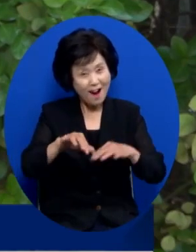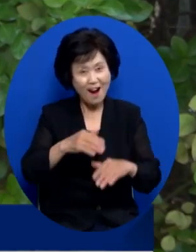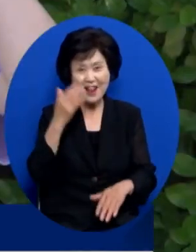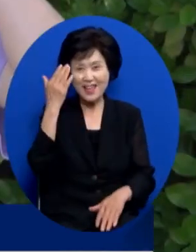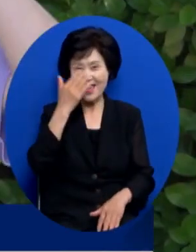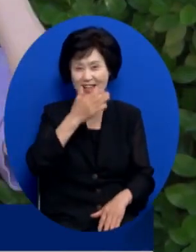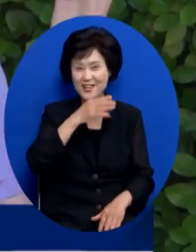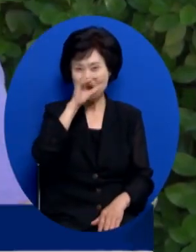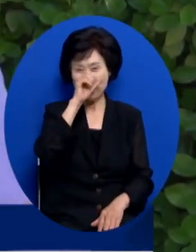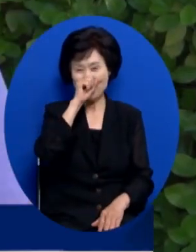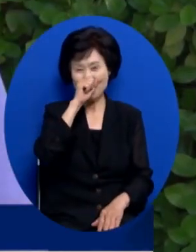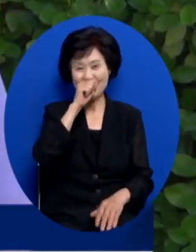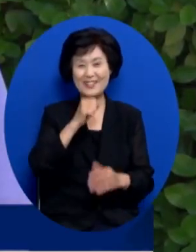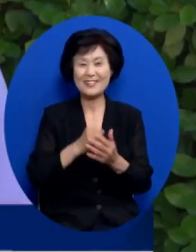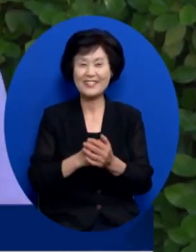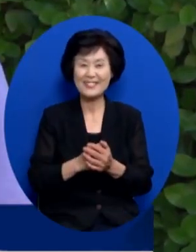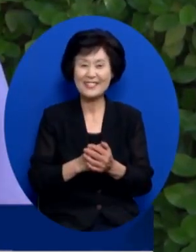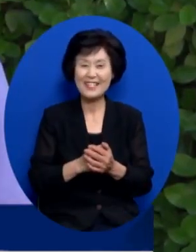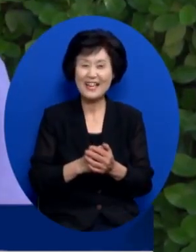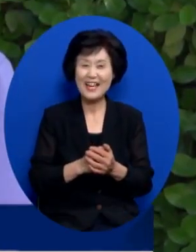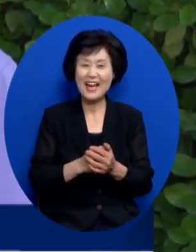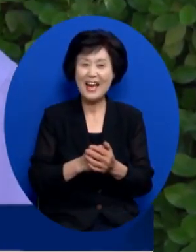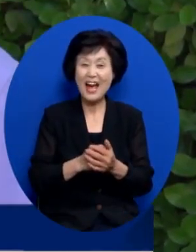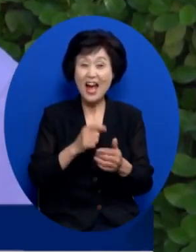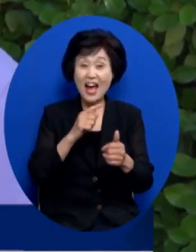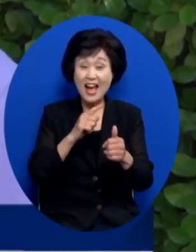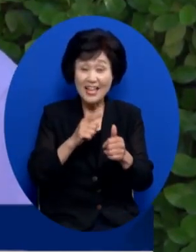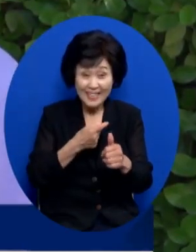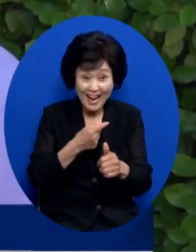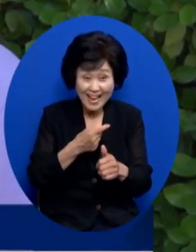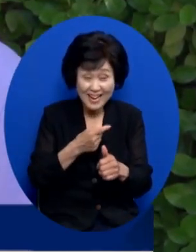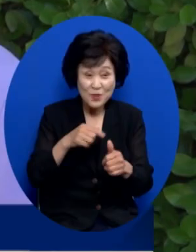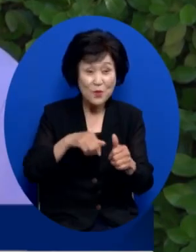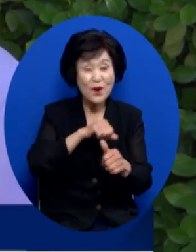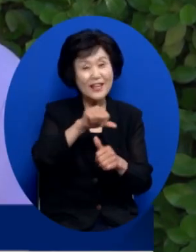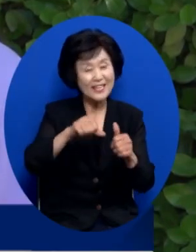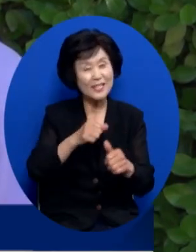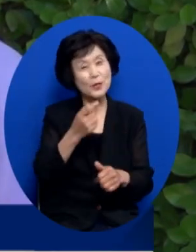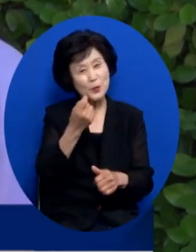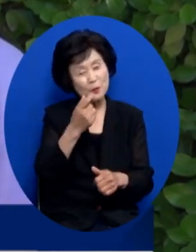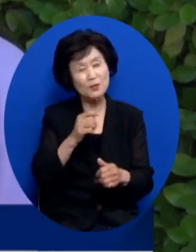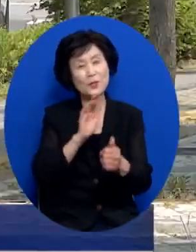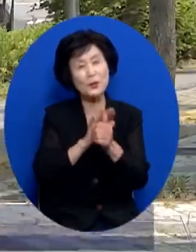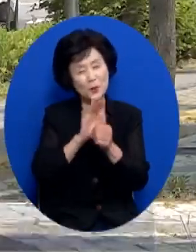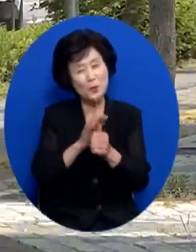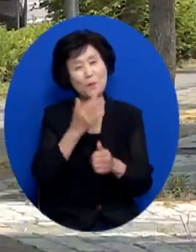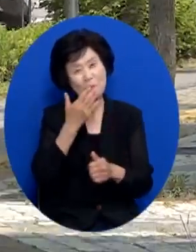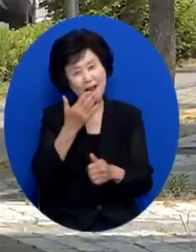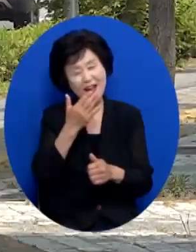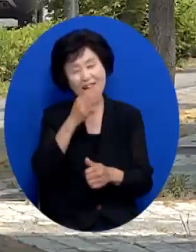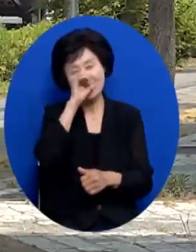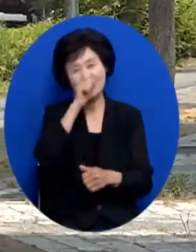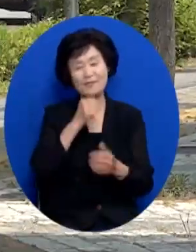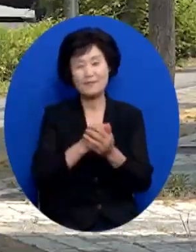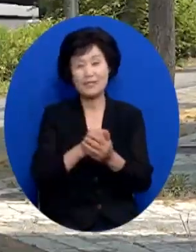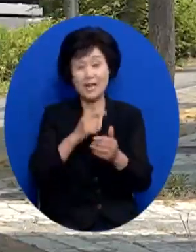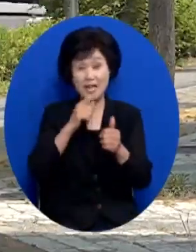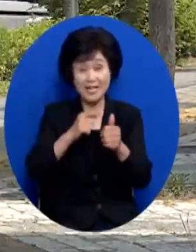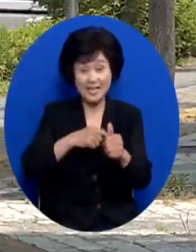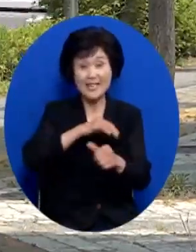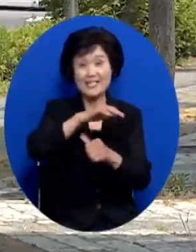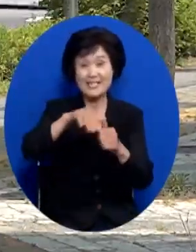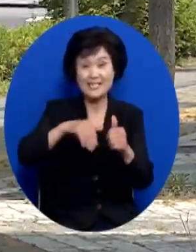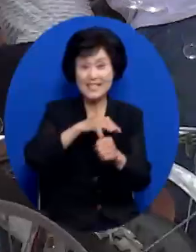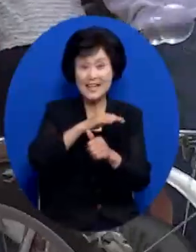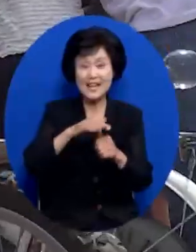뿌듯했어요. 자연에 조금이라도 도움이 된 것 같아서 좋아요. 자연 사랑을 실천하는